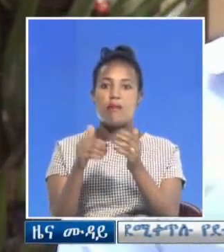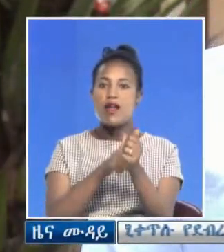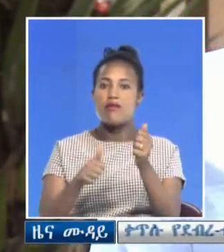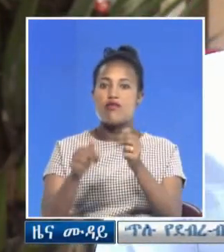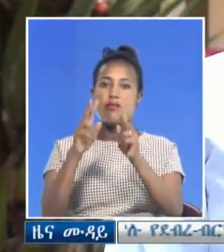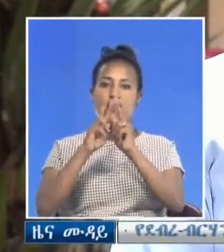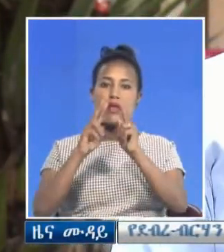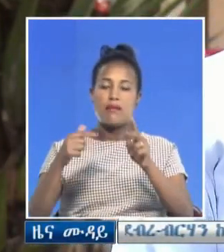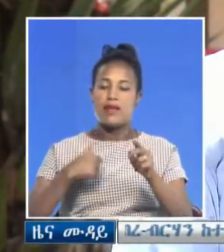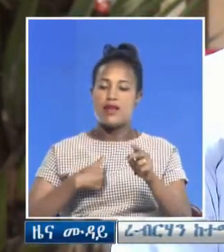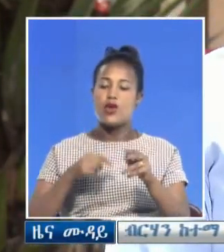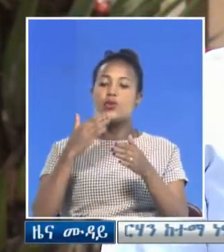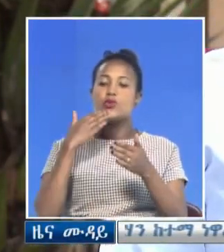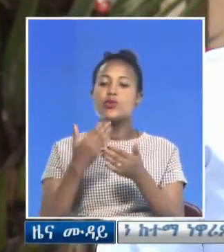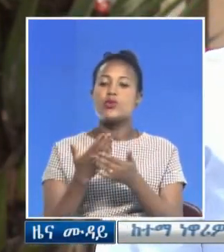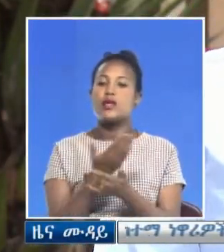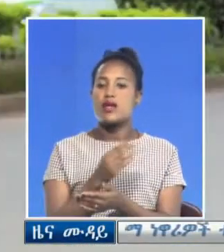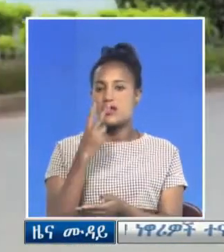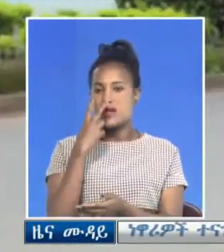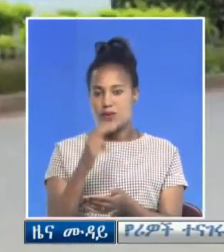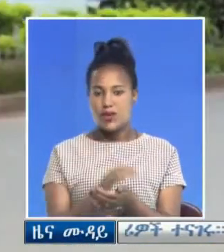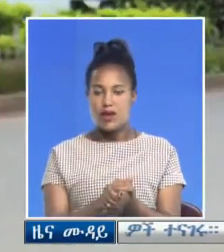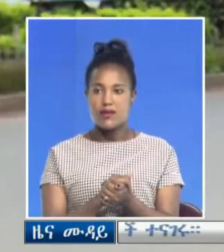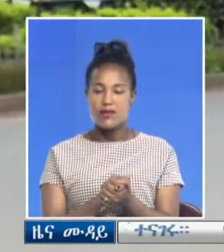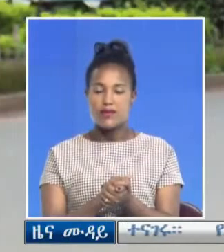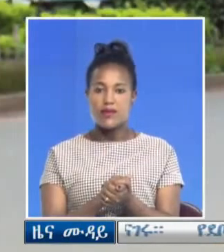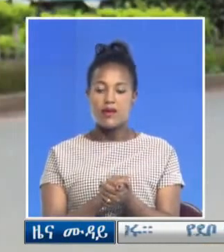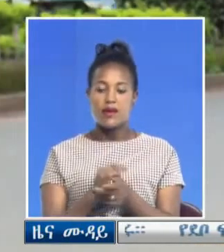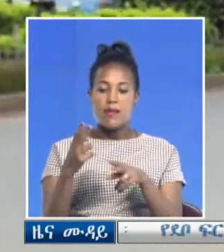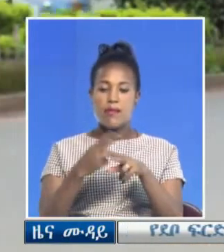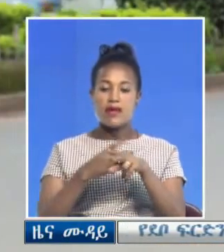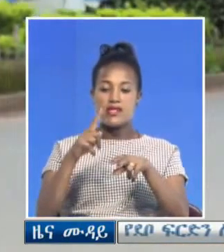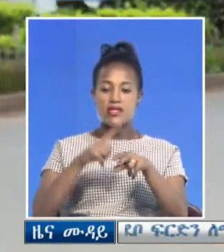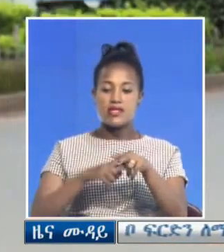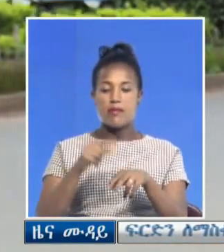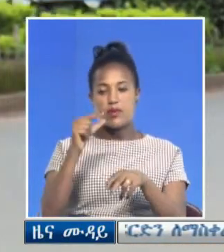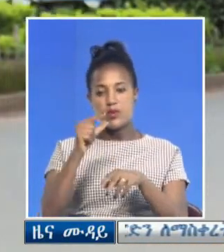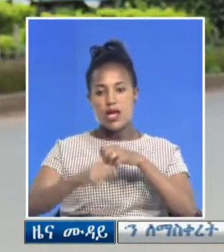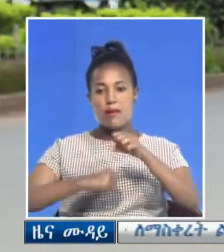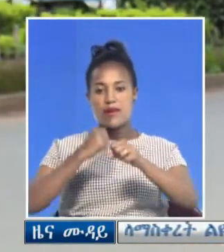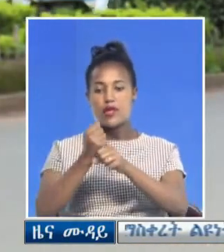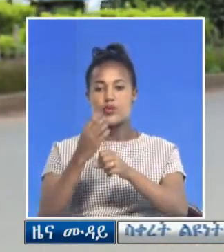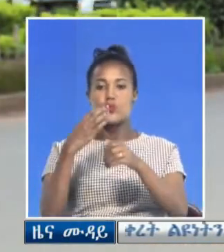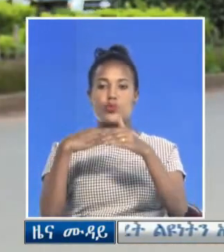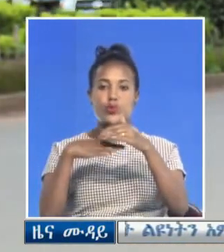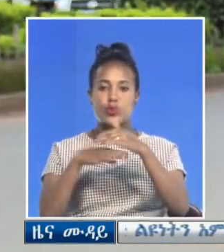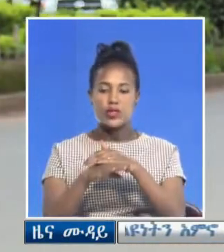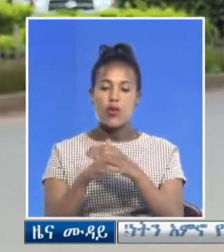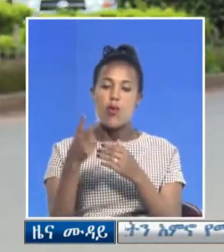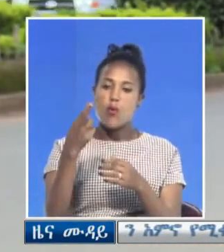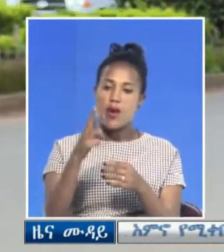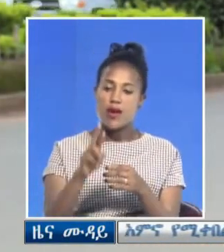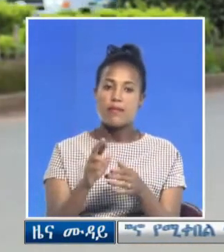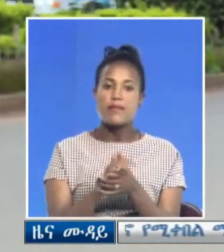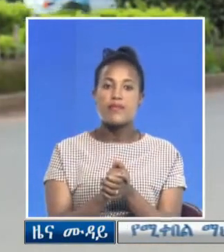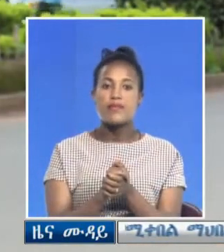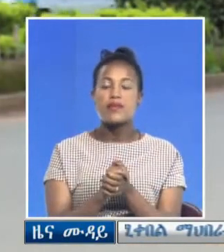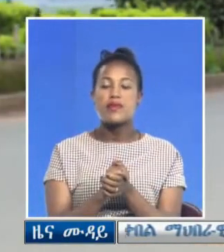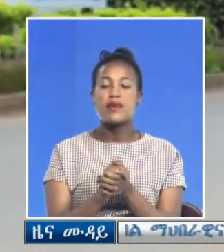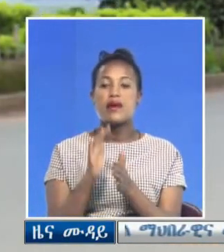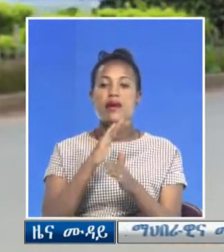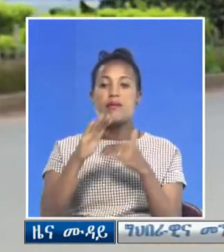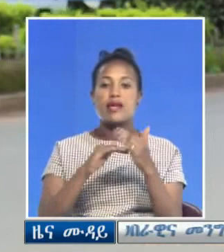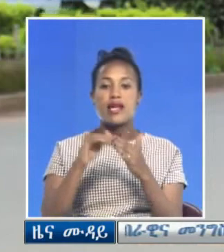በጣም ለኔ በቃ ጥሩ ነገር አሳይቶኛል። ያው ባጭር ጊዜ በተወሰነ አመታት ውስጥ ወይም በጠቅላይ